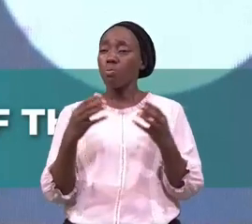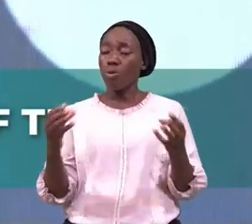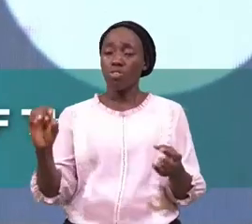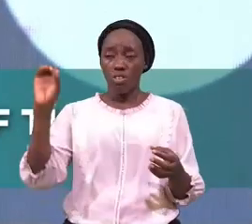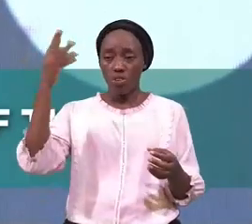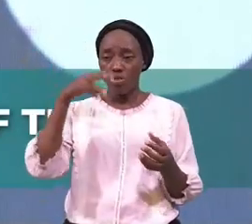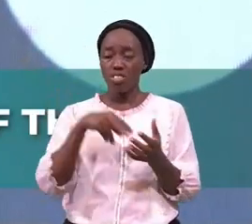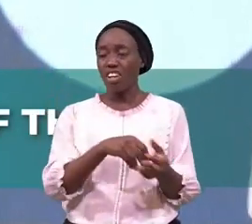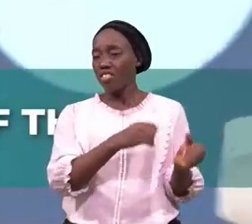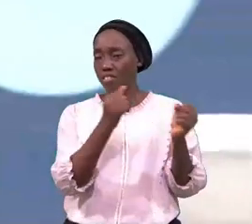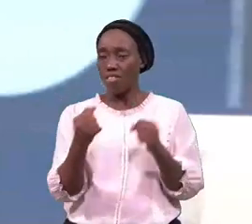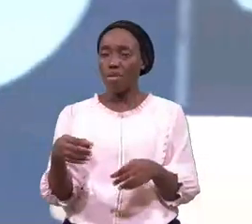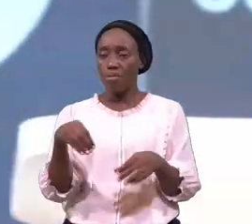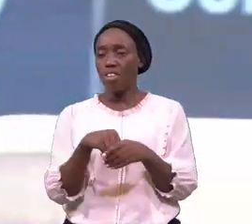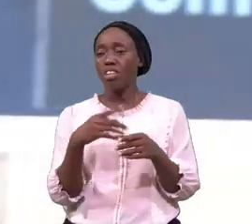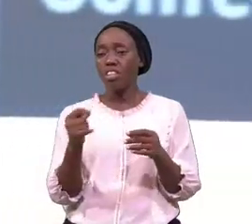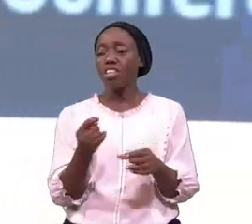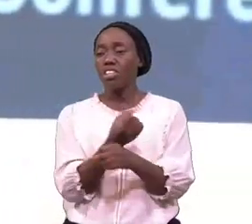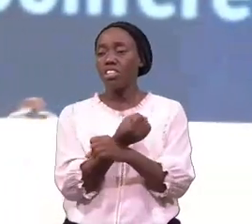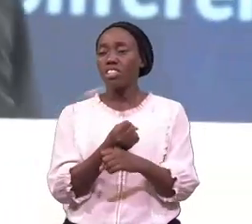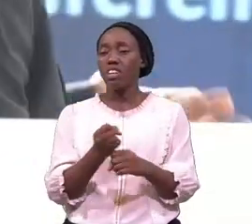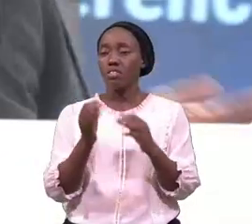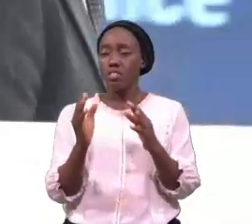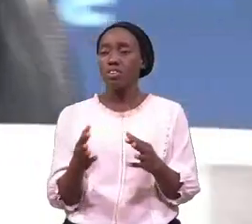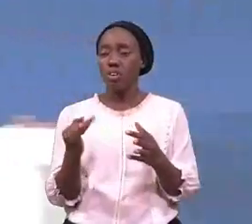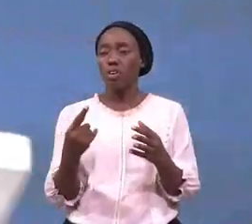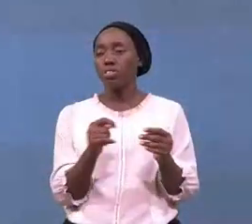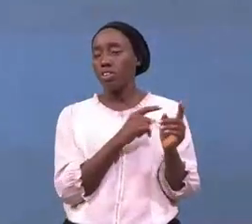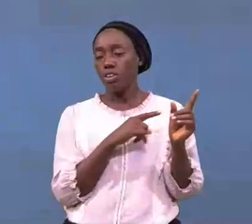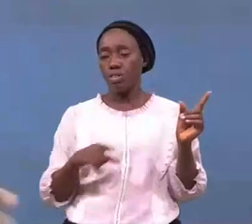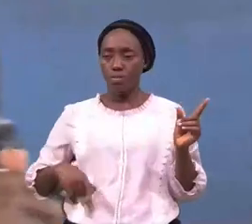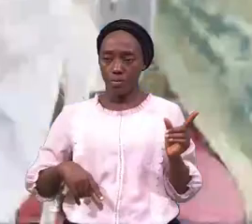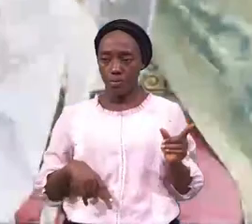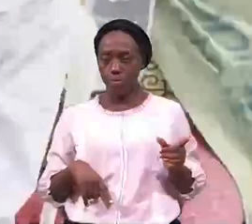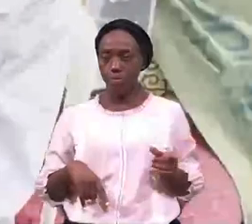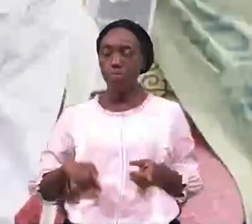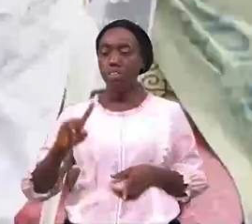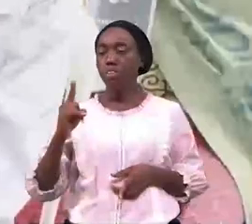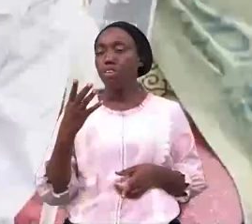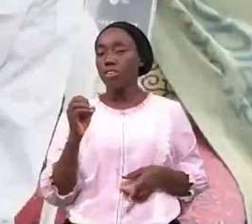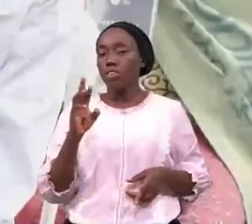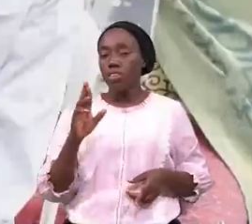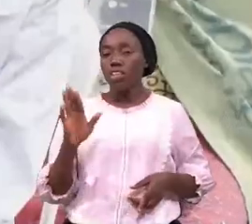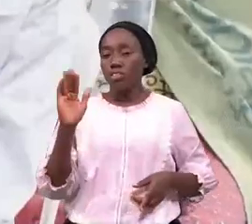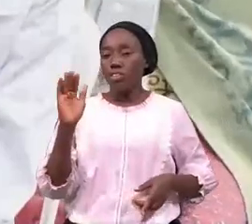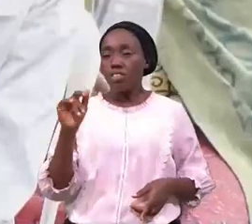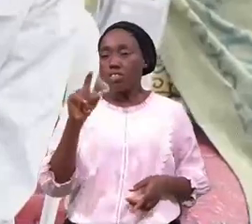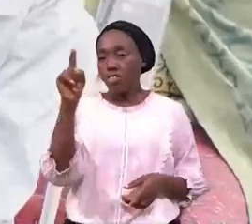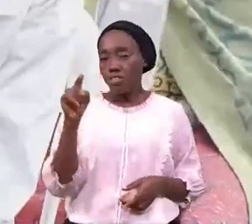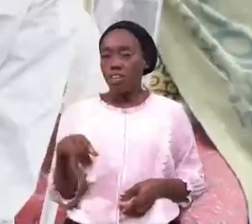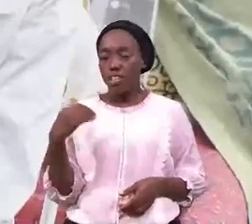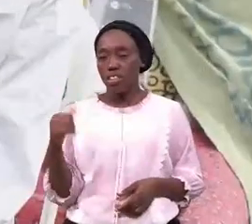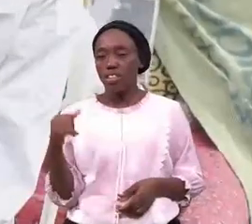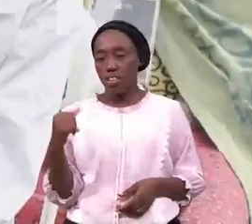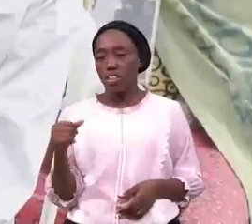Et il vous envoie tellement de grâce pour que vous puissiez demeurer ferme dans le salut. En 1 Corinthiens 15, 10.